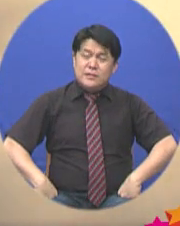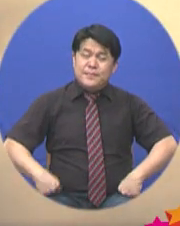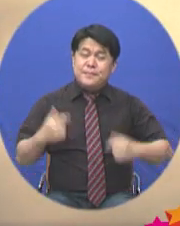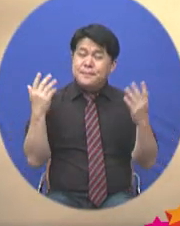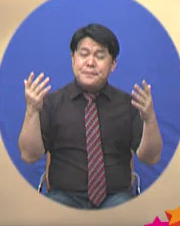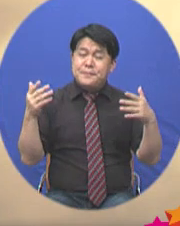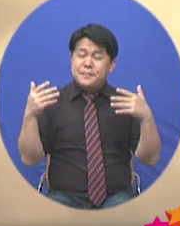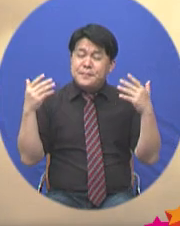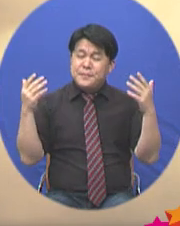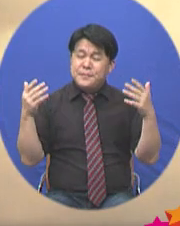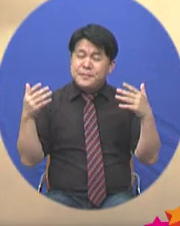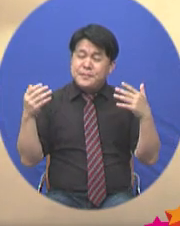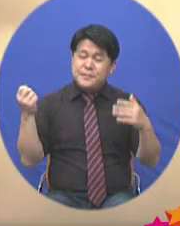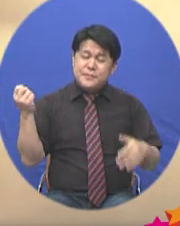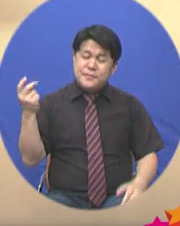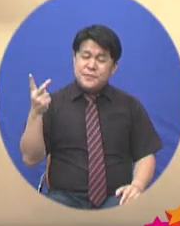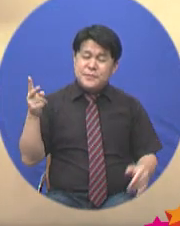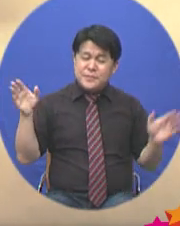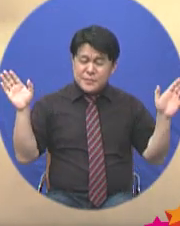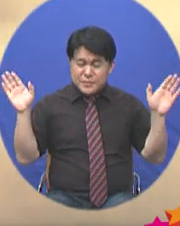바람도 물때도